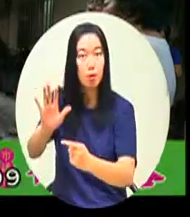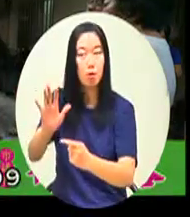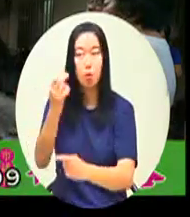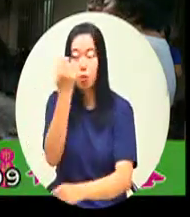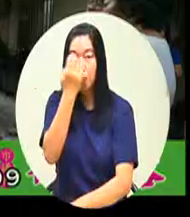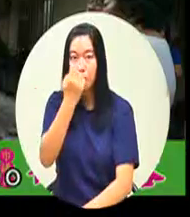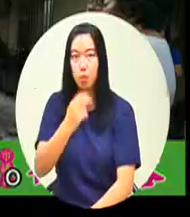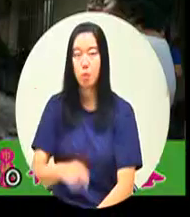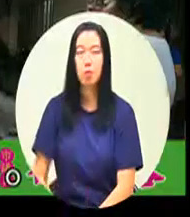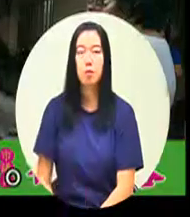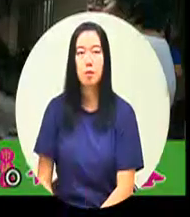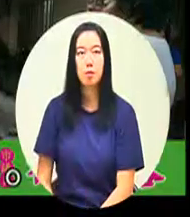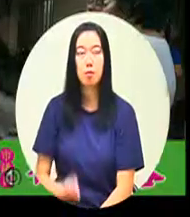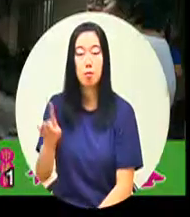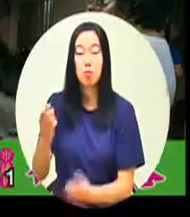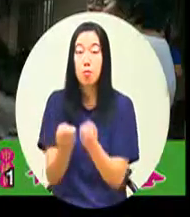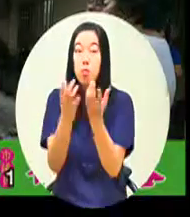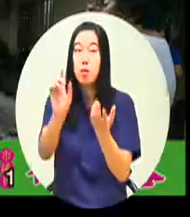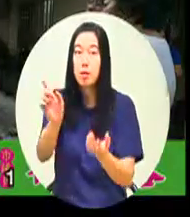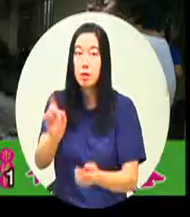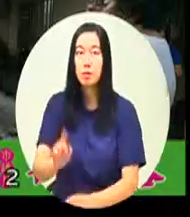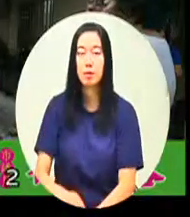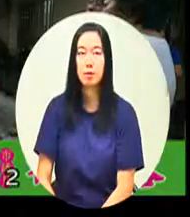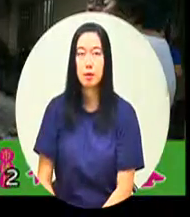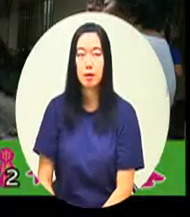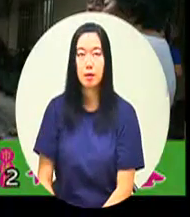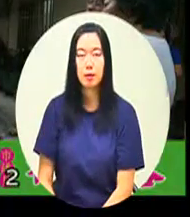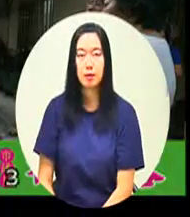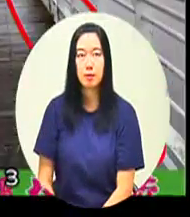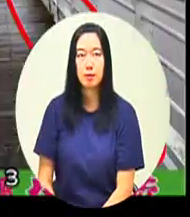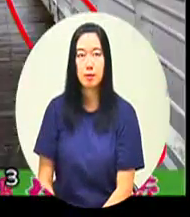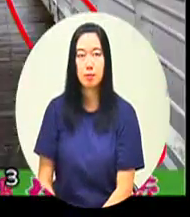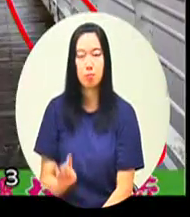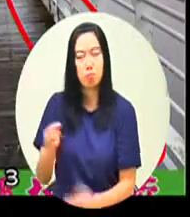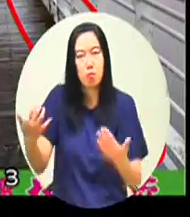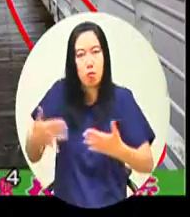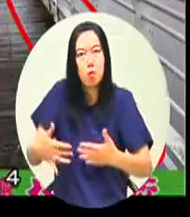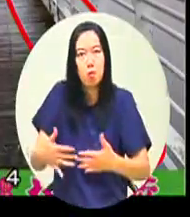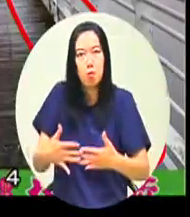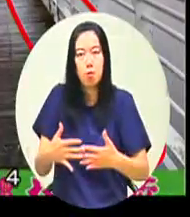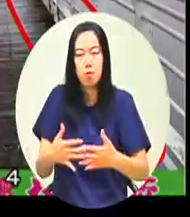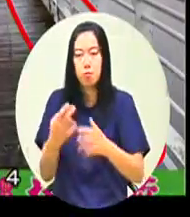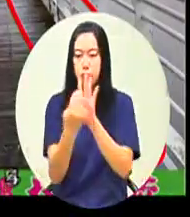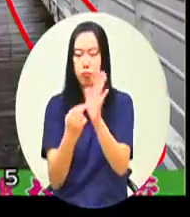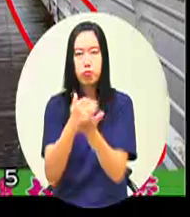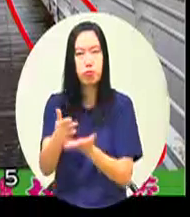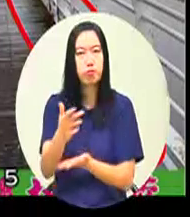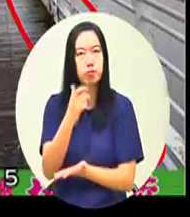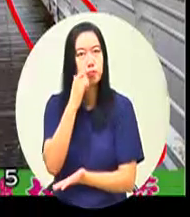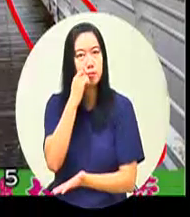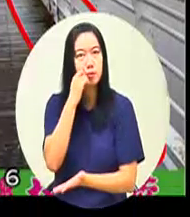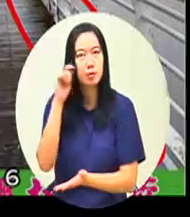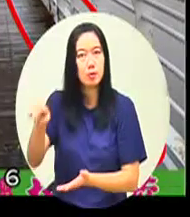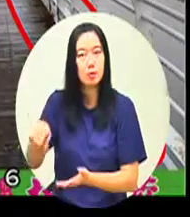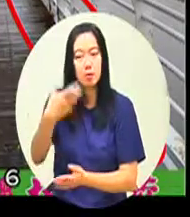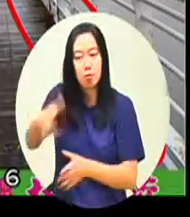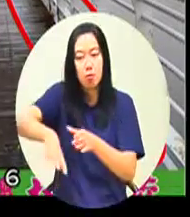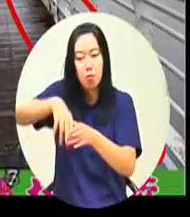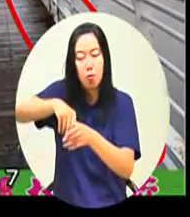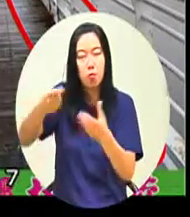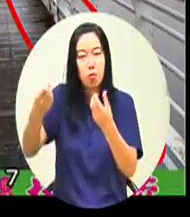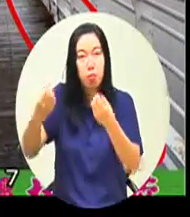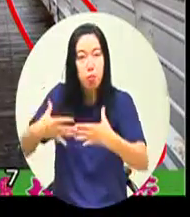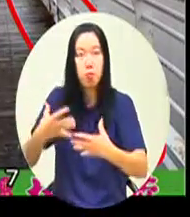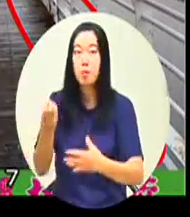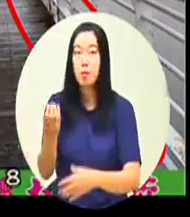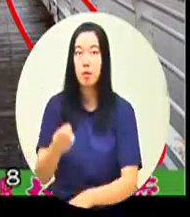去，那产生可能是这个问题要怎么来解决，这就没所谓的抽水站的问题了哈，可能等一